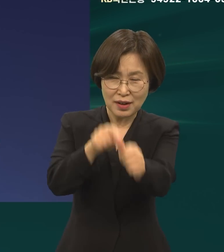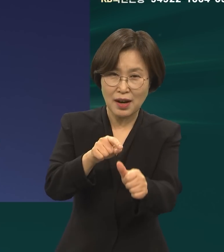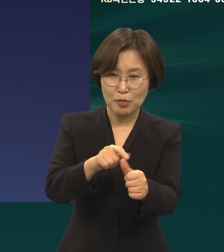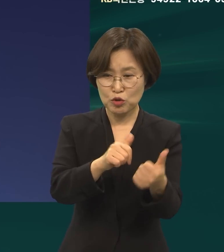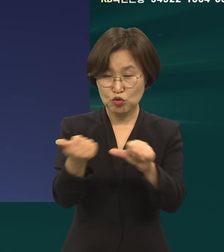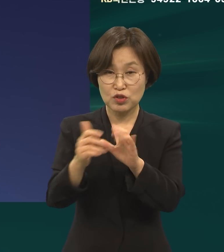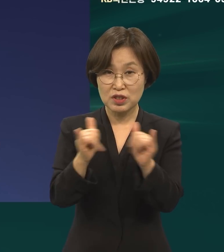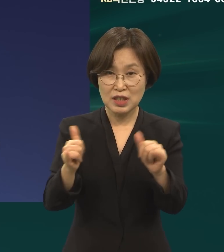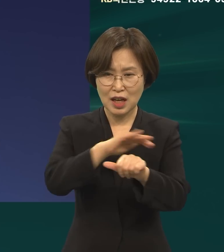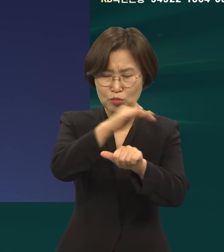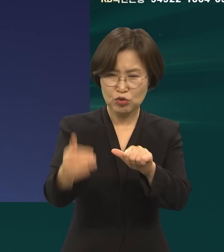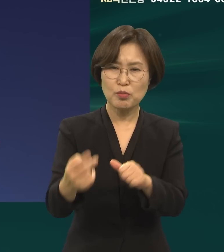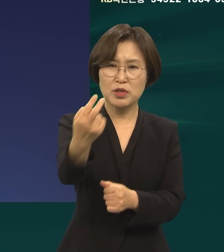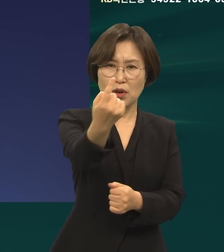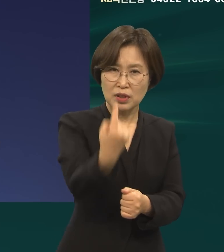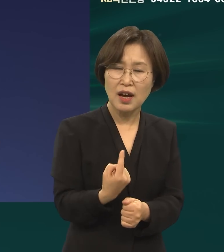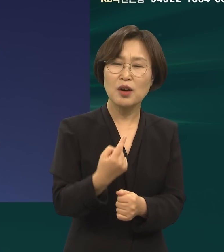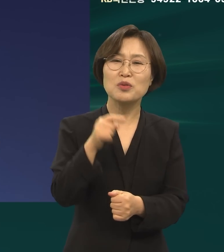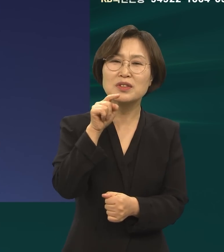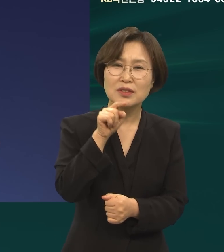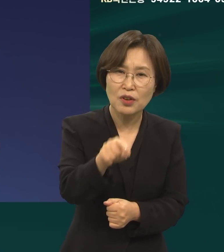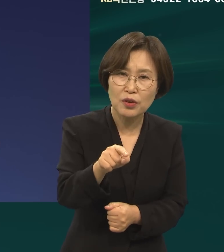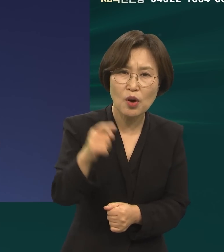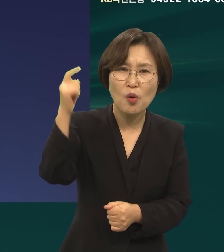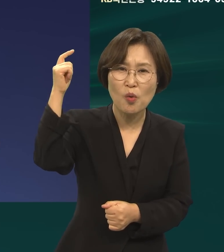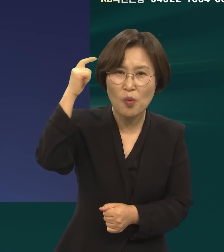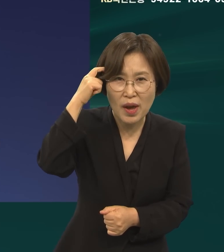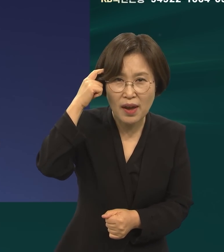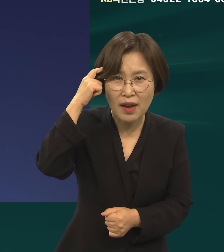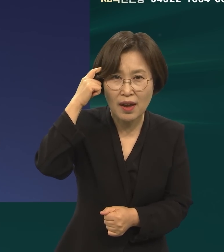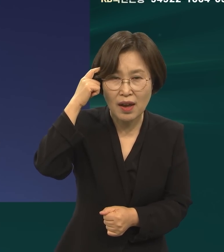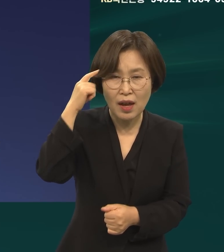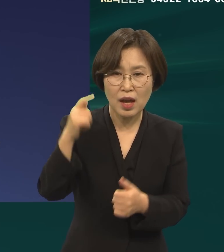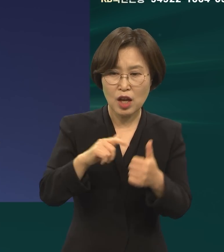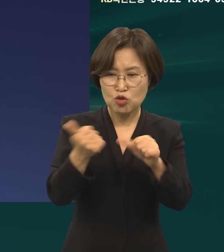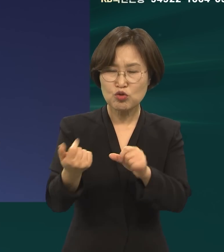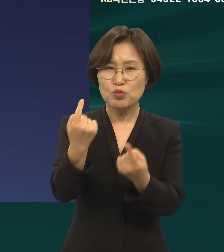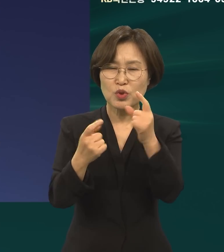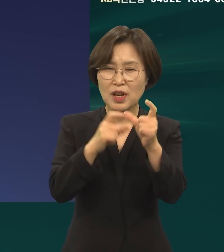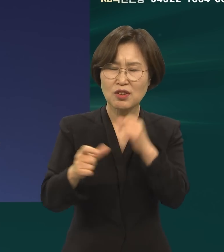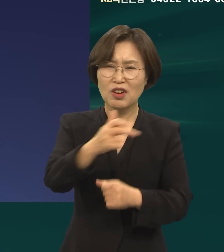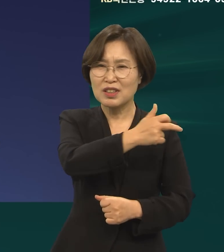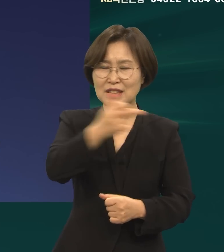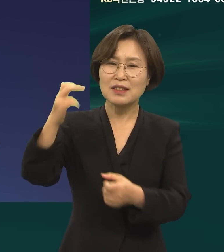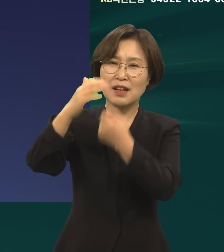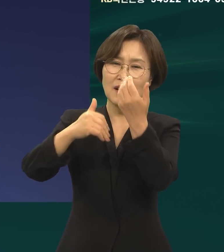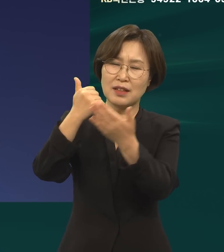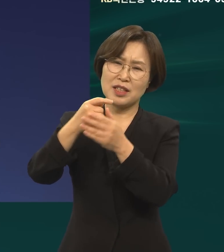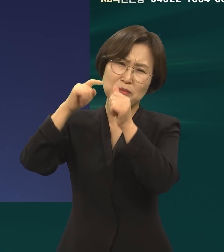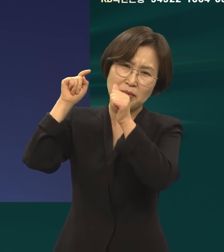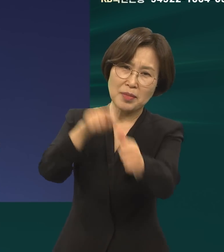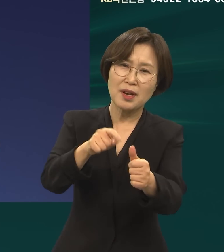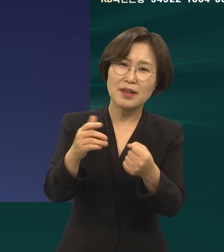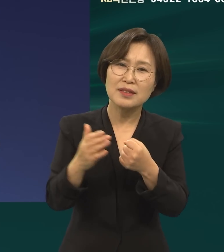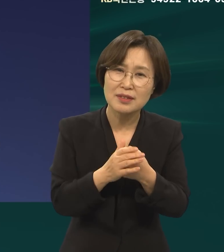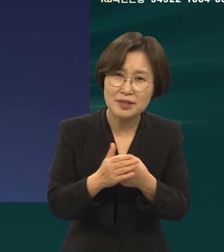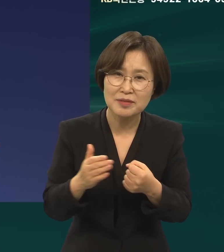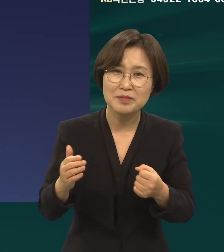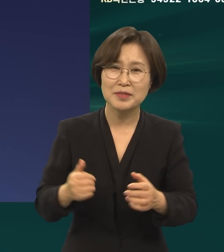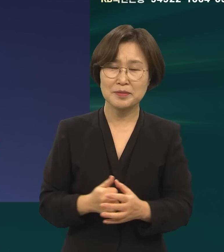자가 무덤에서 뚜벅뚜벅 걸어 나와야 하는 것이고. 왜? 죽음보다 큰 자가 말씀하시니까 죽음을 뚫고 나오는 거죠.